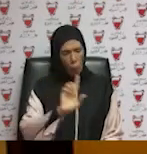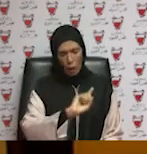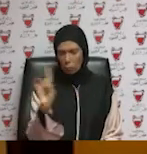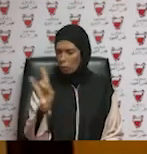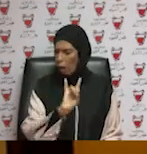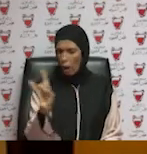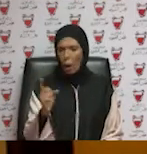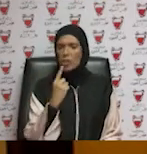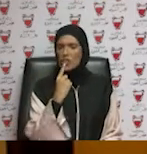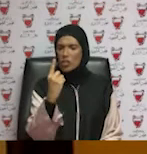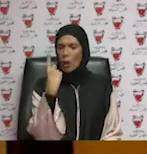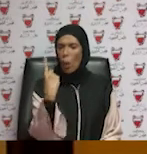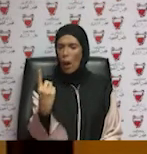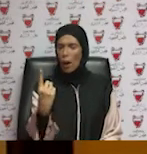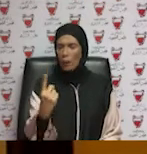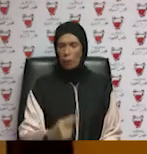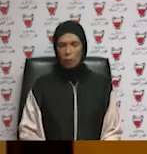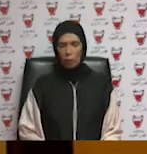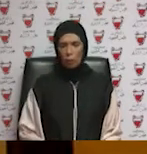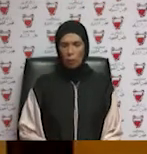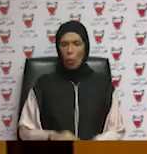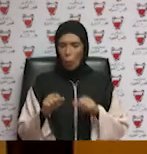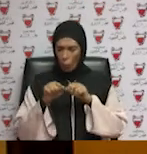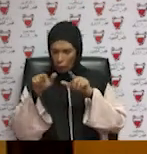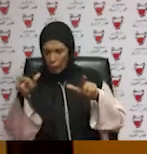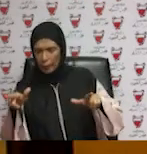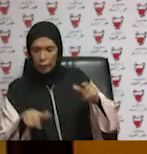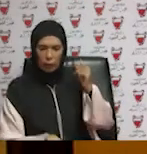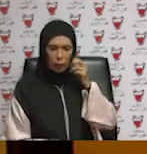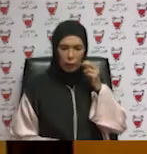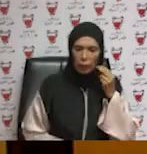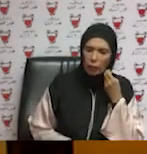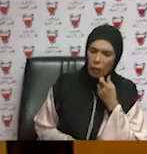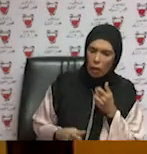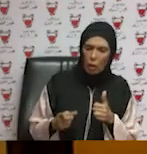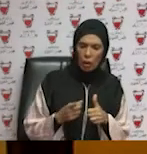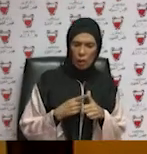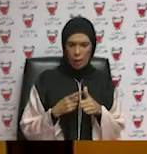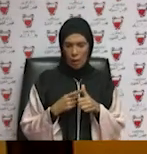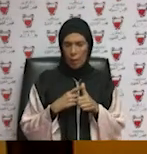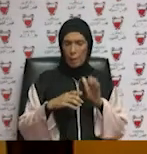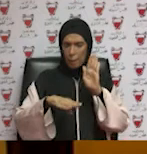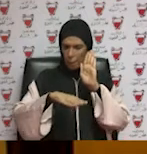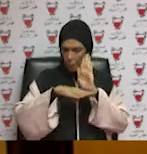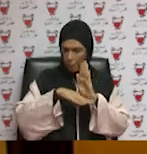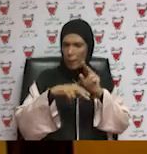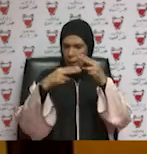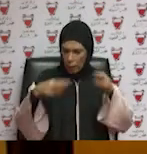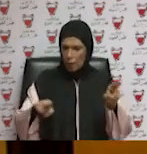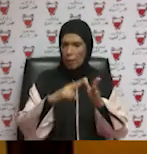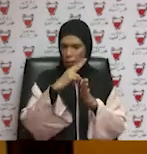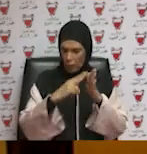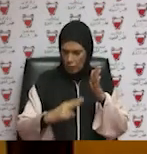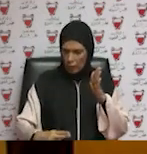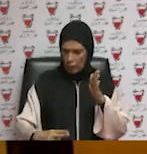مثل ما أوضحنا وجهة نظرنا في السابق. أول شيء إن الترخيص بالنسبة إلى